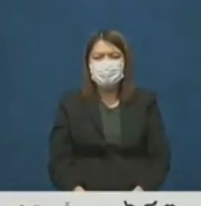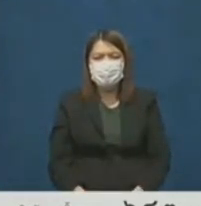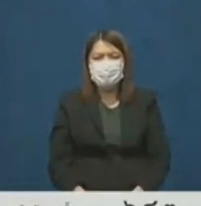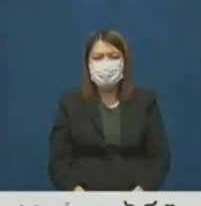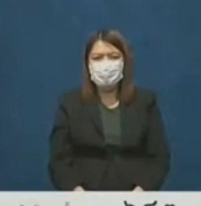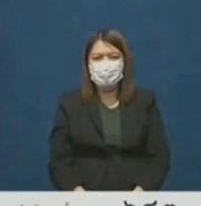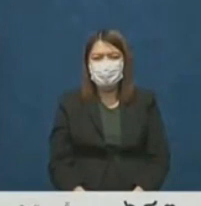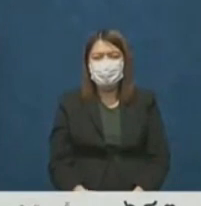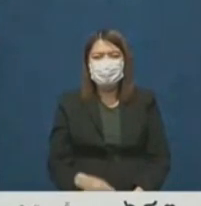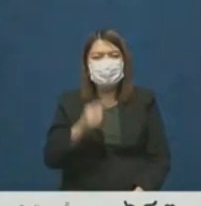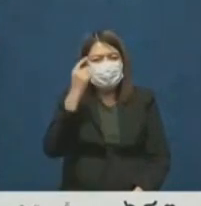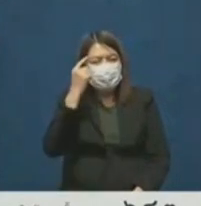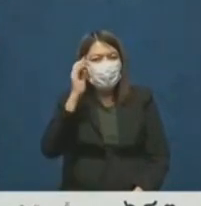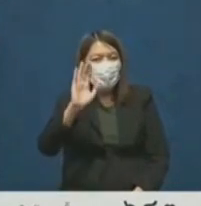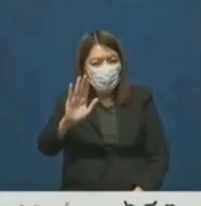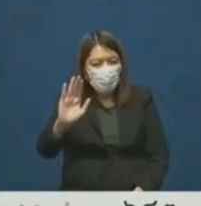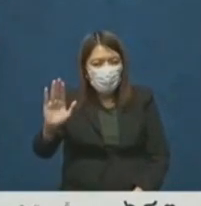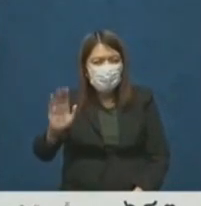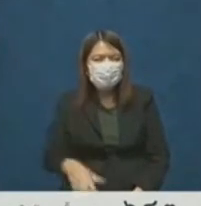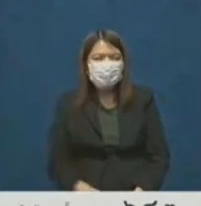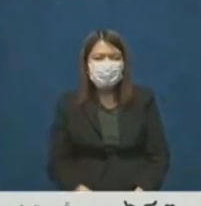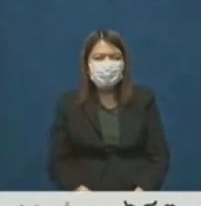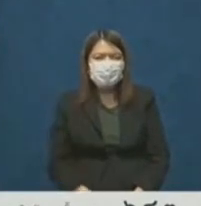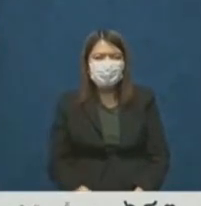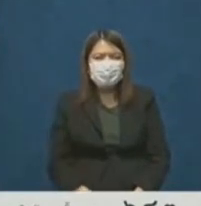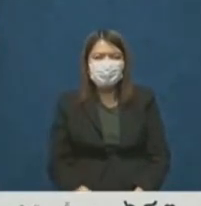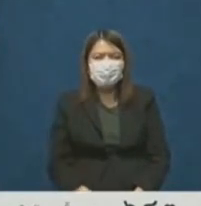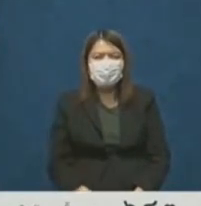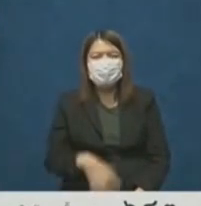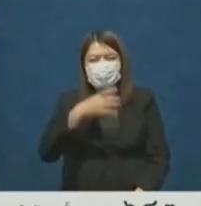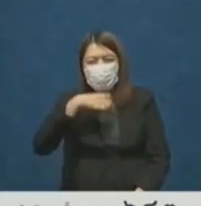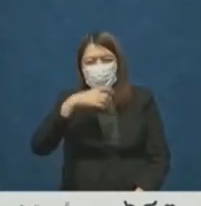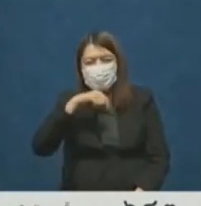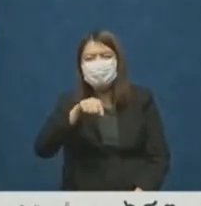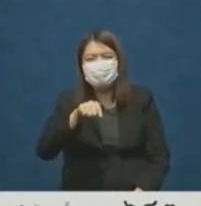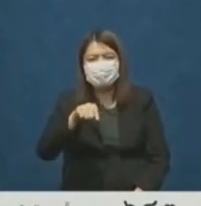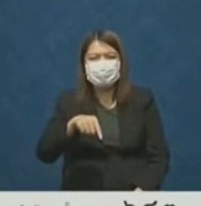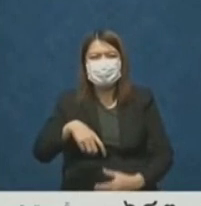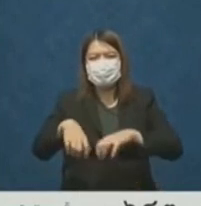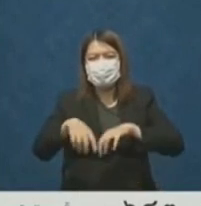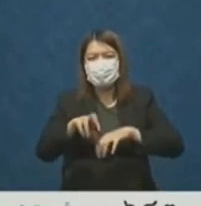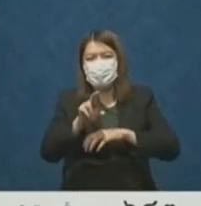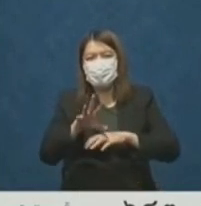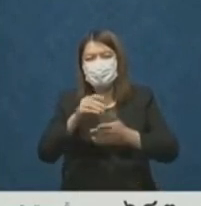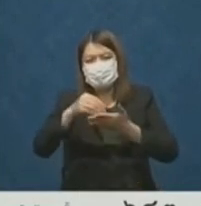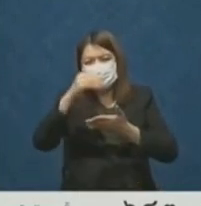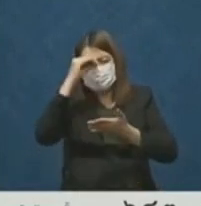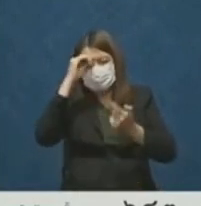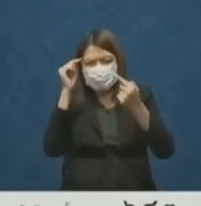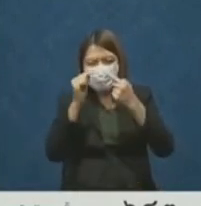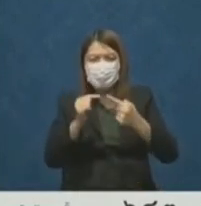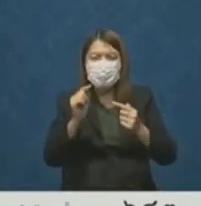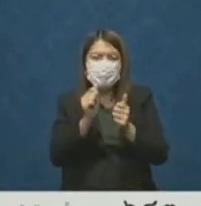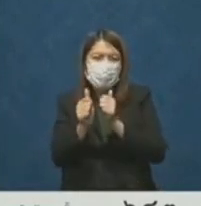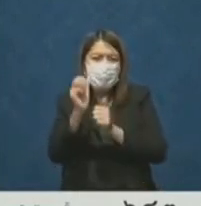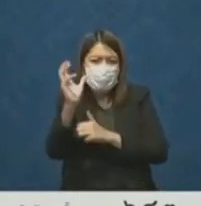ชั่นอะมันเป็นแบบมันเป็นแค่ไอเดียของท่านซึ่งต้องเรียนตรงๆว่ามันล้าหลังจริงๆครับที่บอกว่าต้องจัดระบบการศึกษา